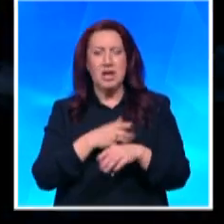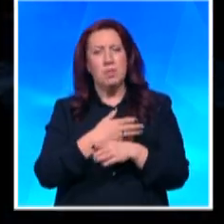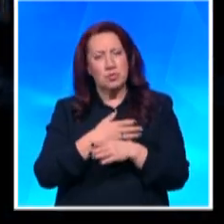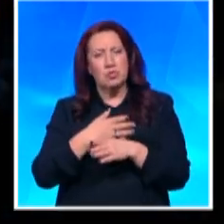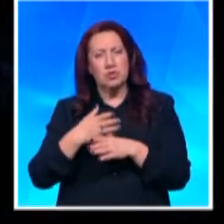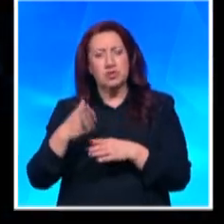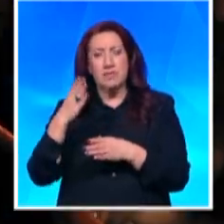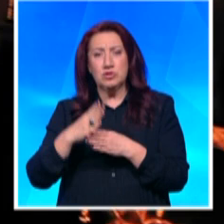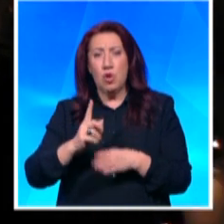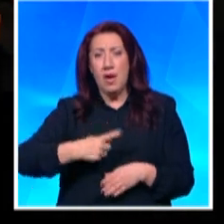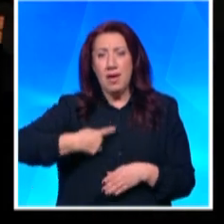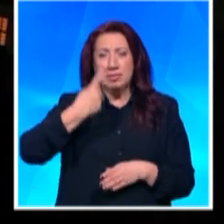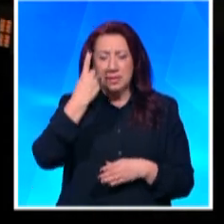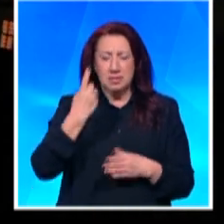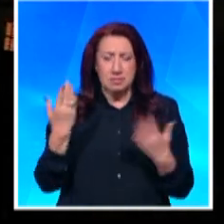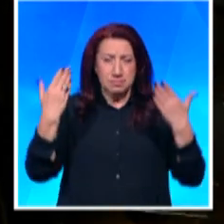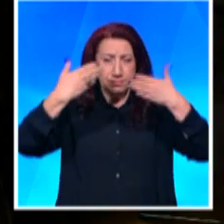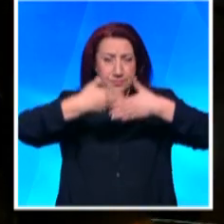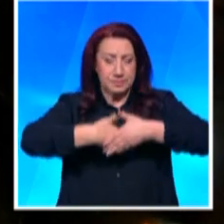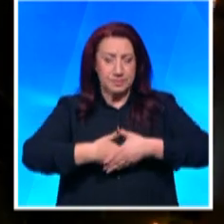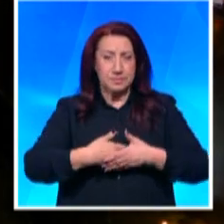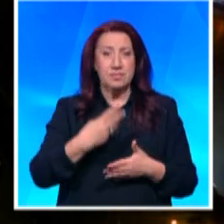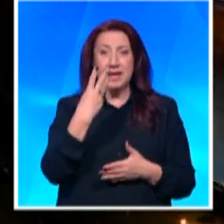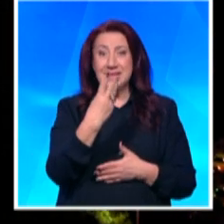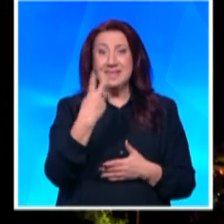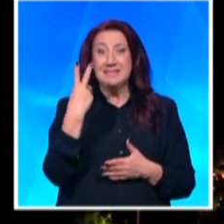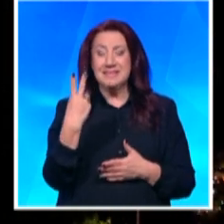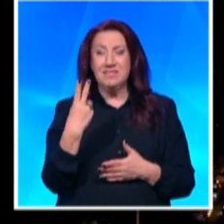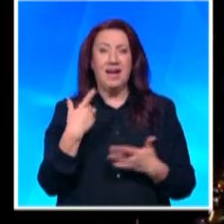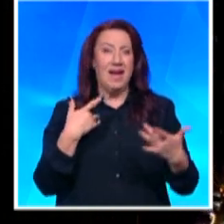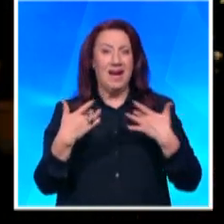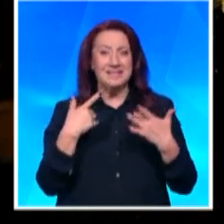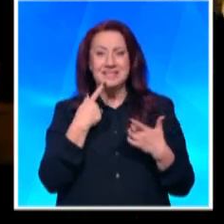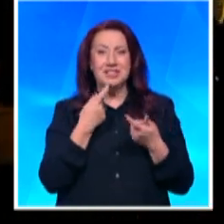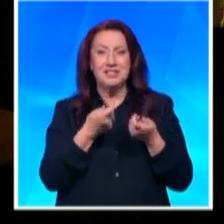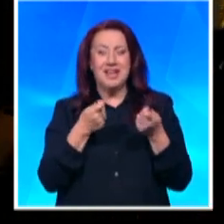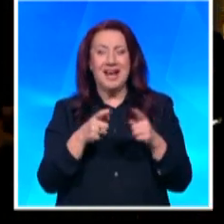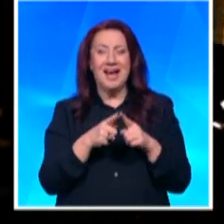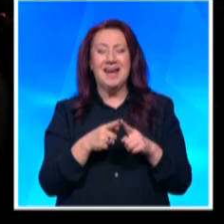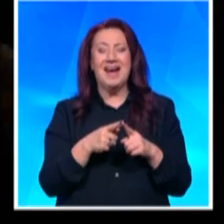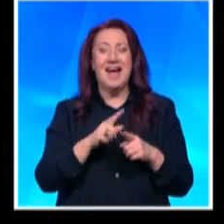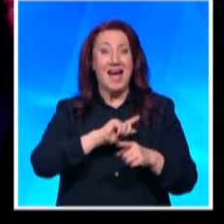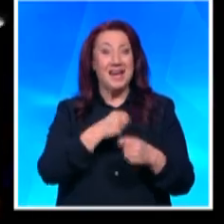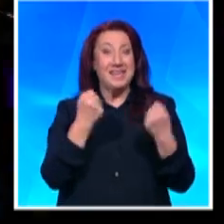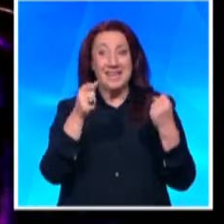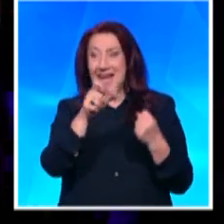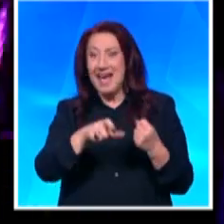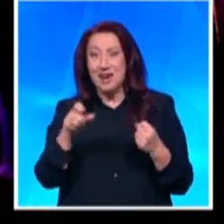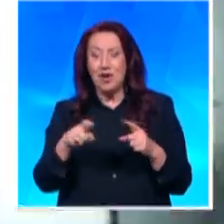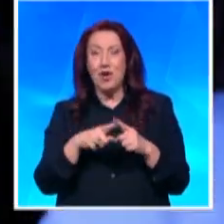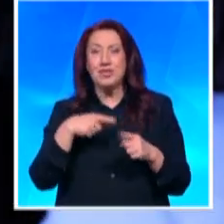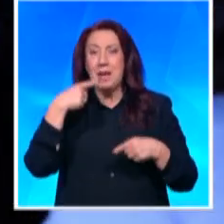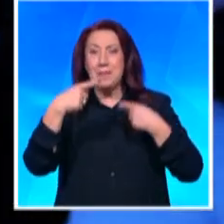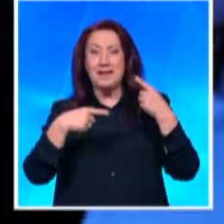полунощ. 32 артиста от 12 държави ще накарат героите от приказките да оживеят. Тук на НДК, например, ще можем да видим